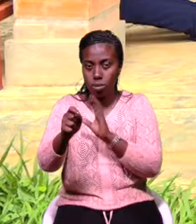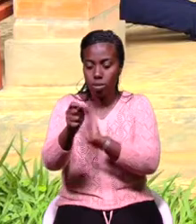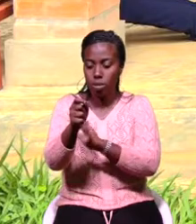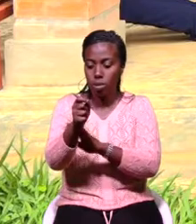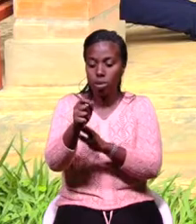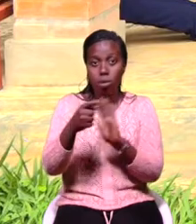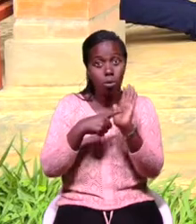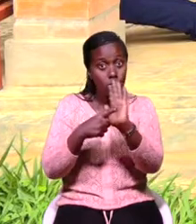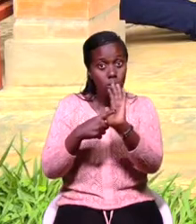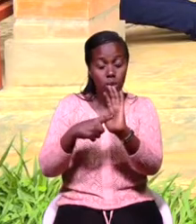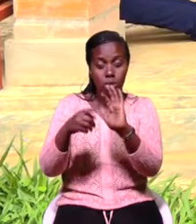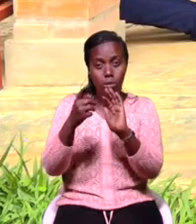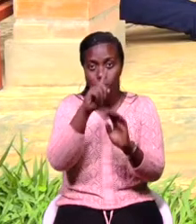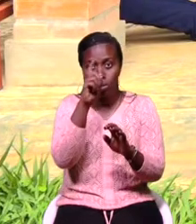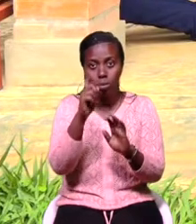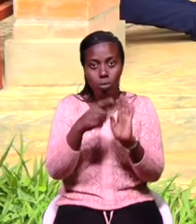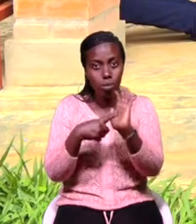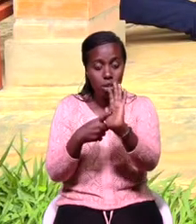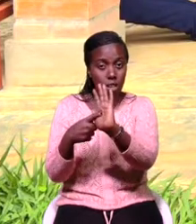Ako wandikisha